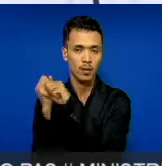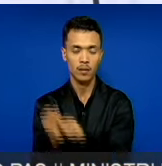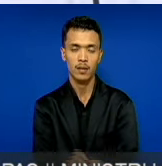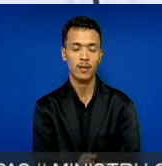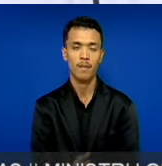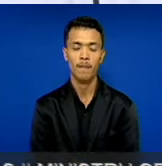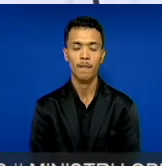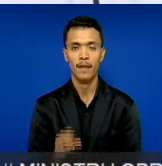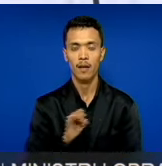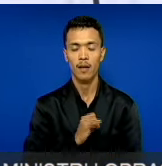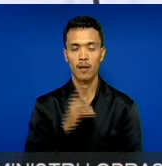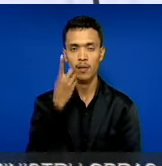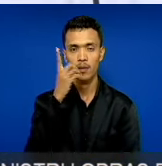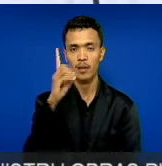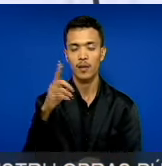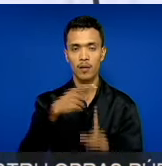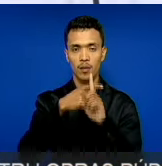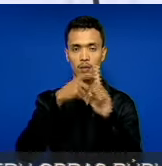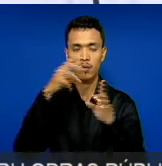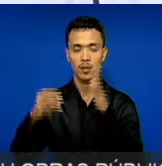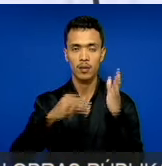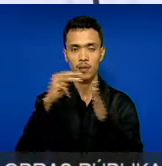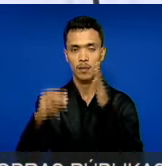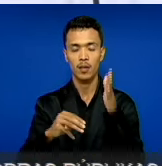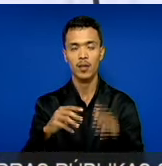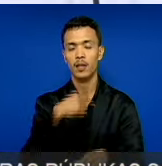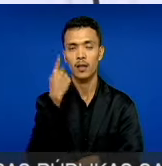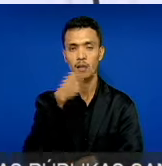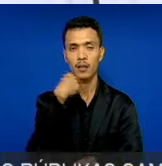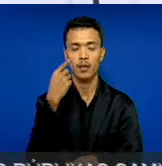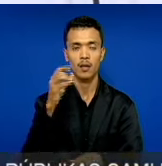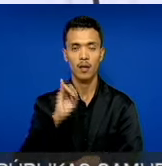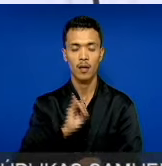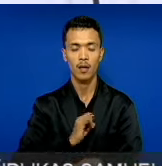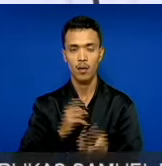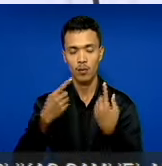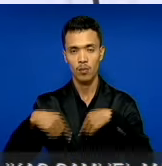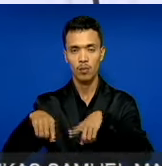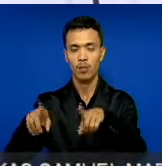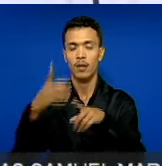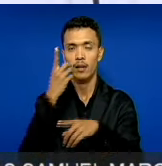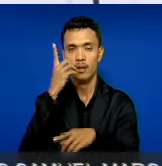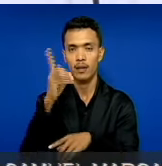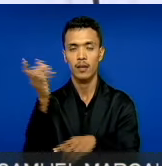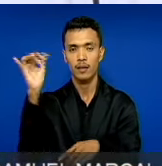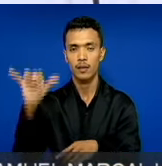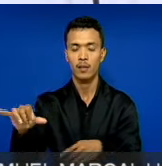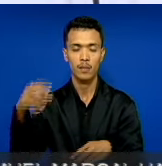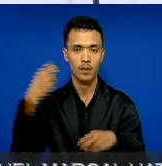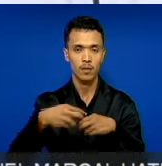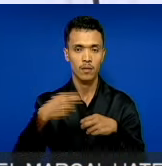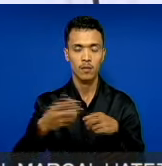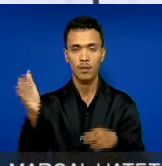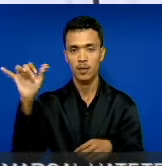atete kena ba sirah dali datan liu hosi media. Se sedet ma kahau toba ma kadehang. Sira makin pede, sira mak